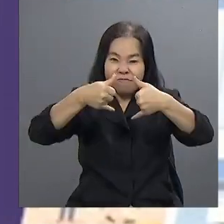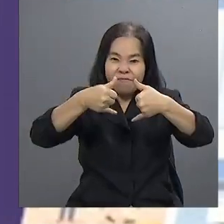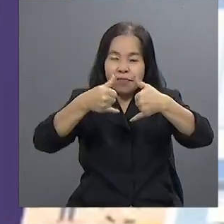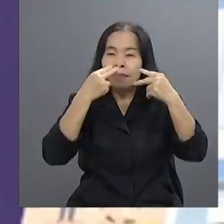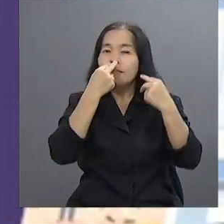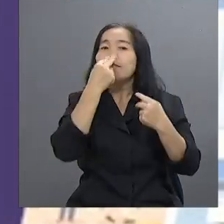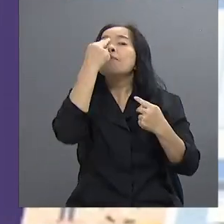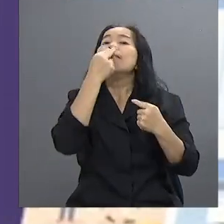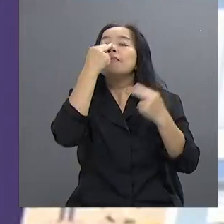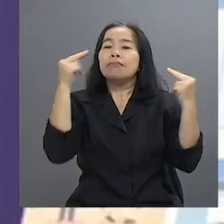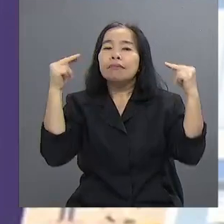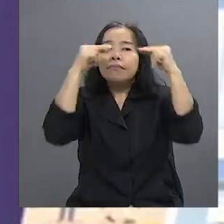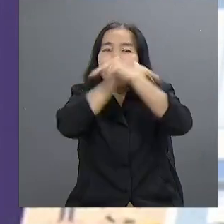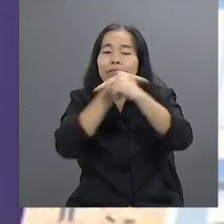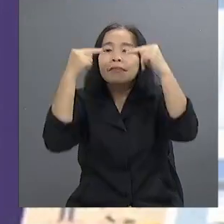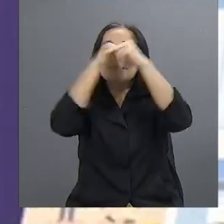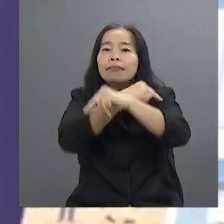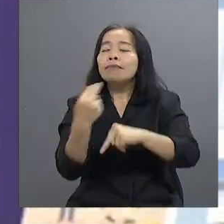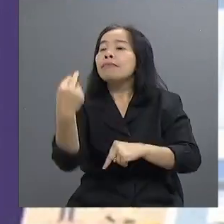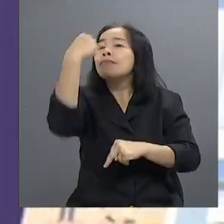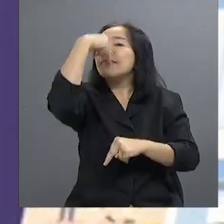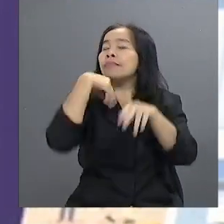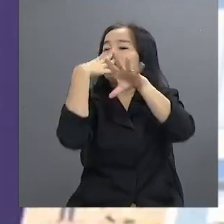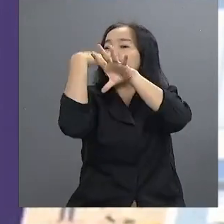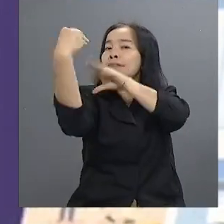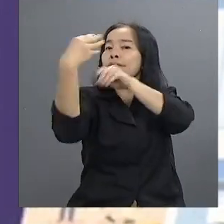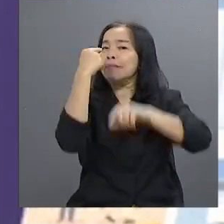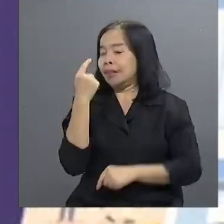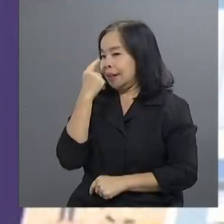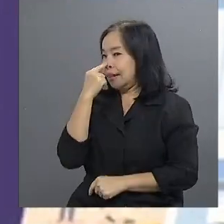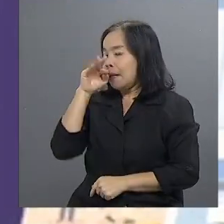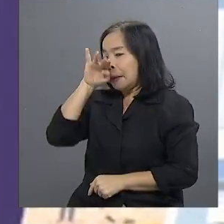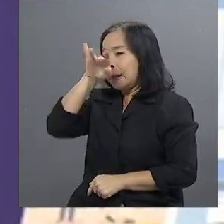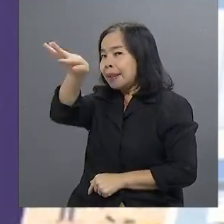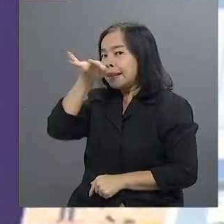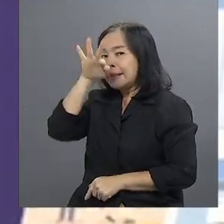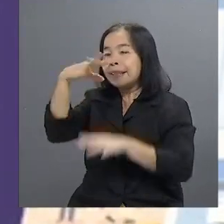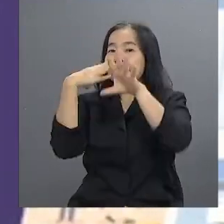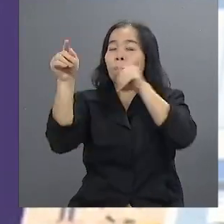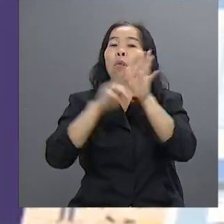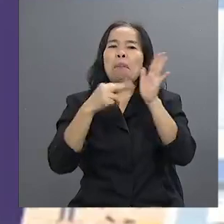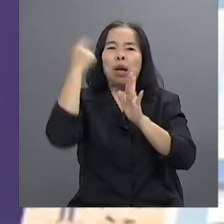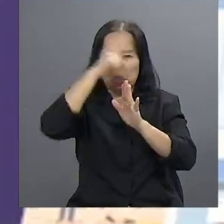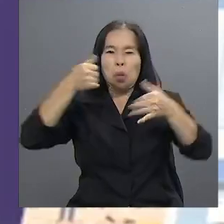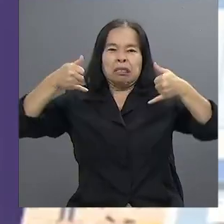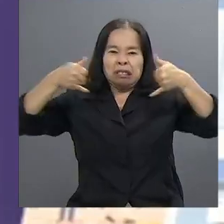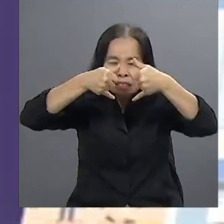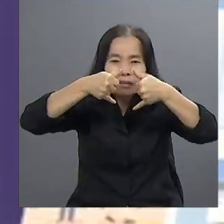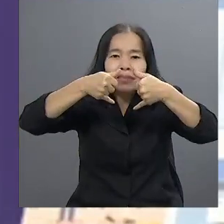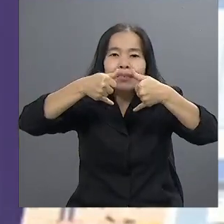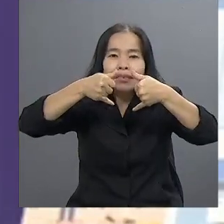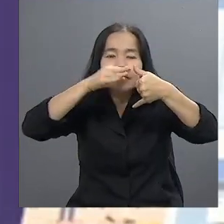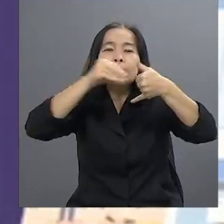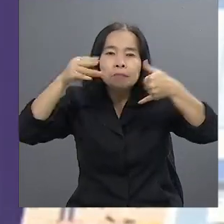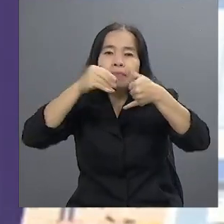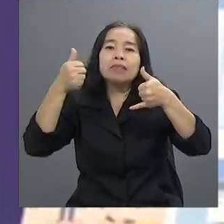งโดยที่เราเข้าไปอยู่ลักษณะนี้เราต้องเข้าไปอยู่ใกล้กับผู้ป่วยพอสมควรนะครับในระยะ1เมตรที่เขาสามารถ